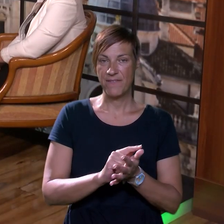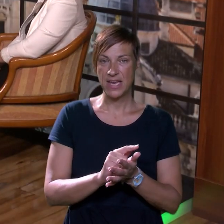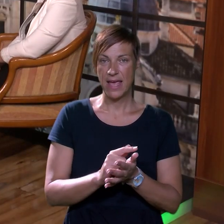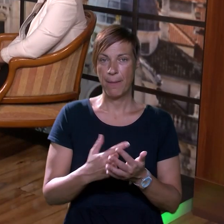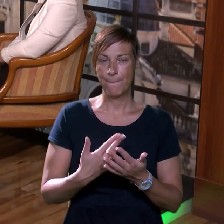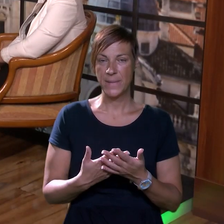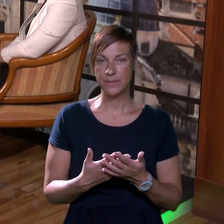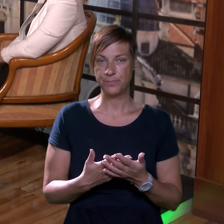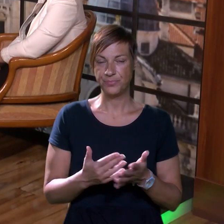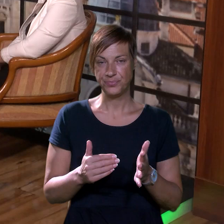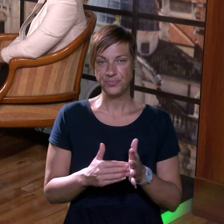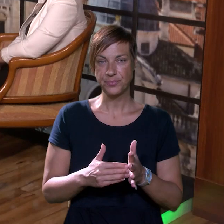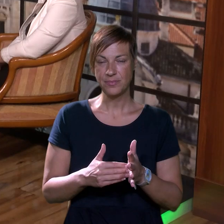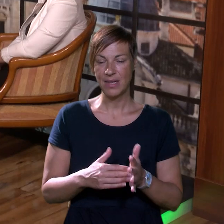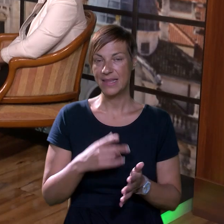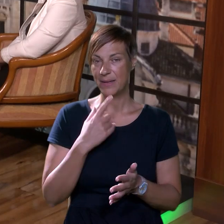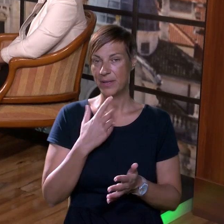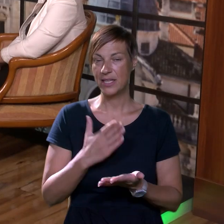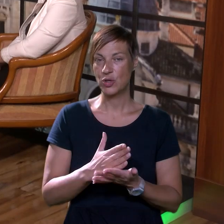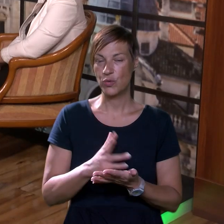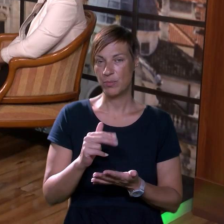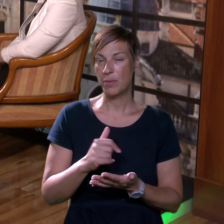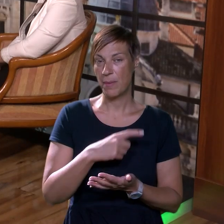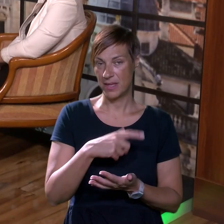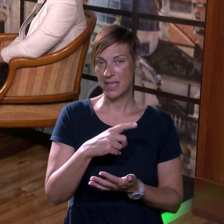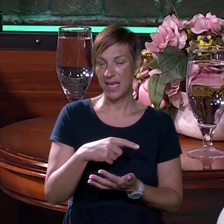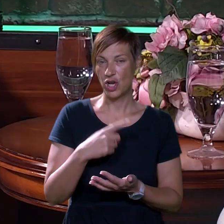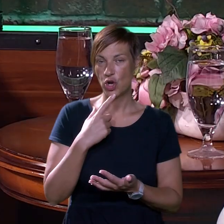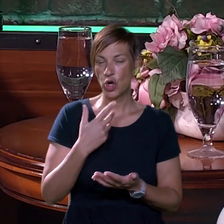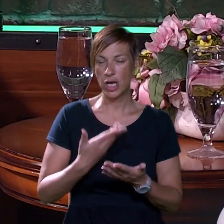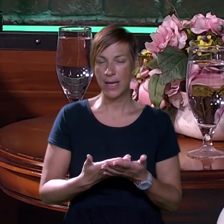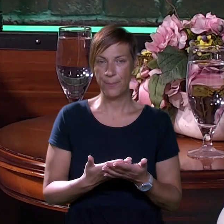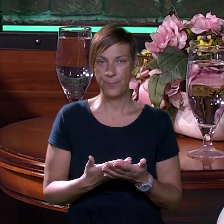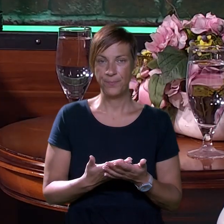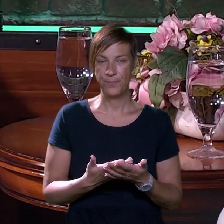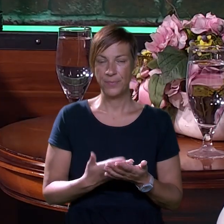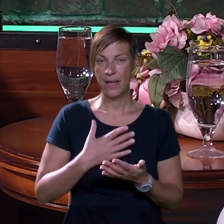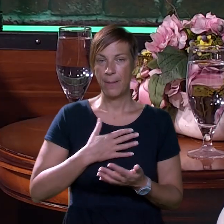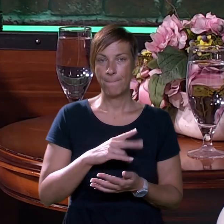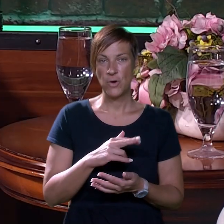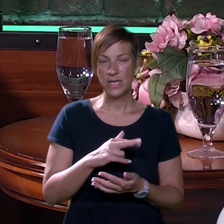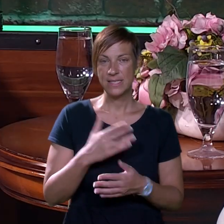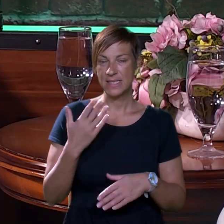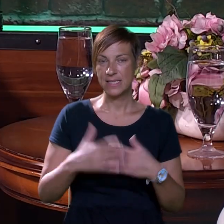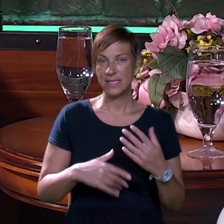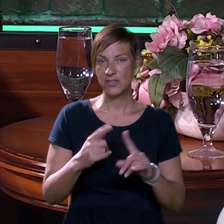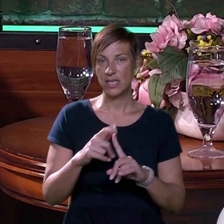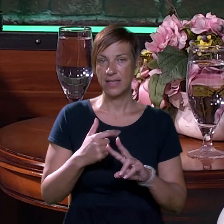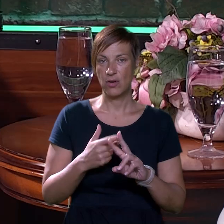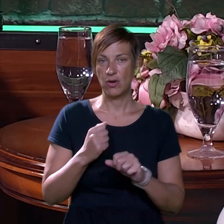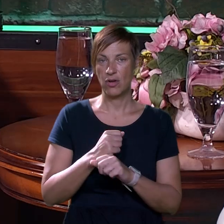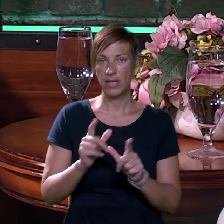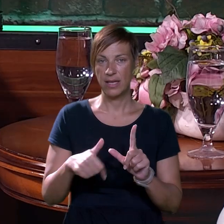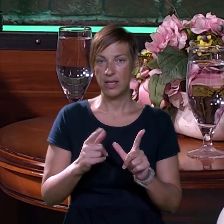vrijeme. I treba netko, uvijek moramo imati nekoga. Moramo imati nekoga, moja sestra je završila